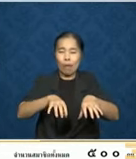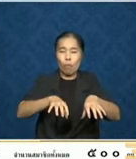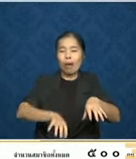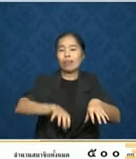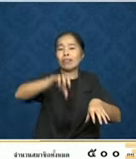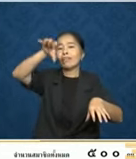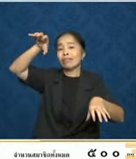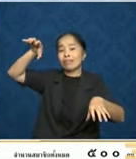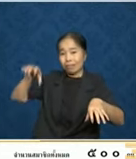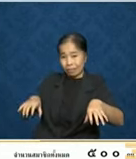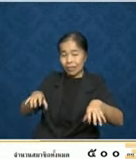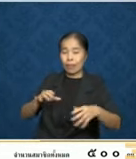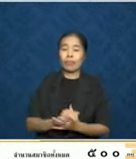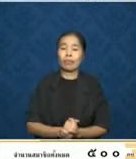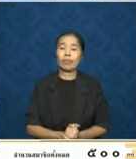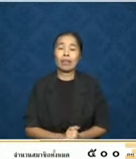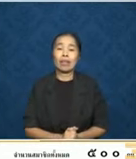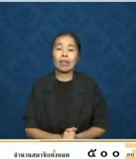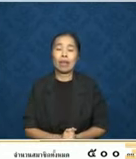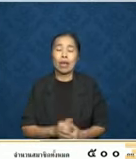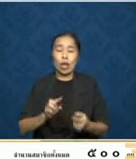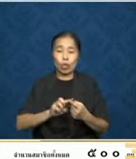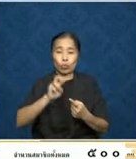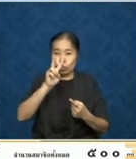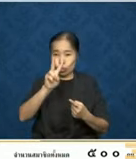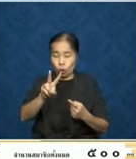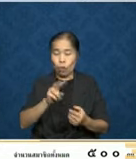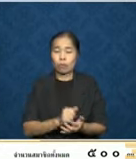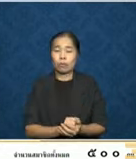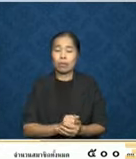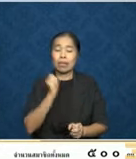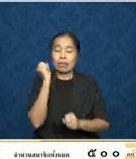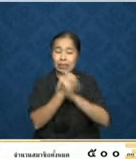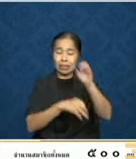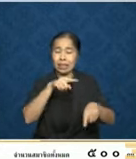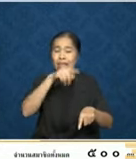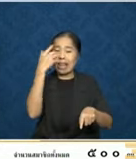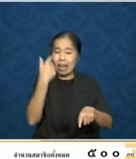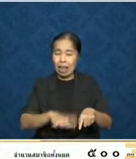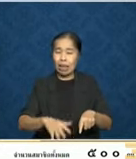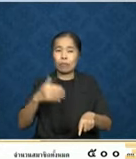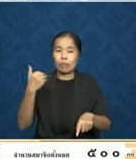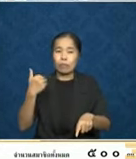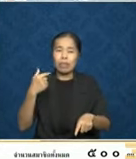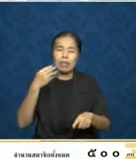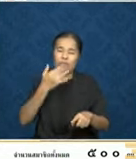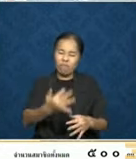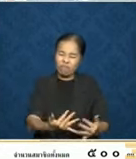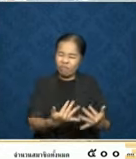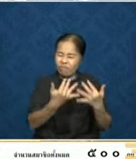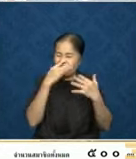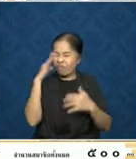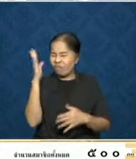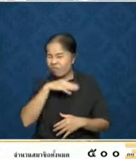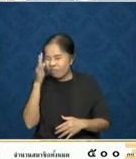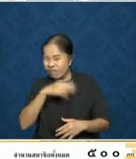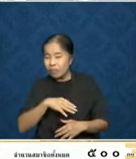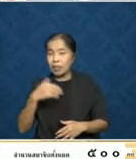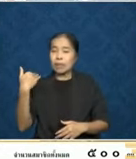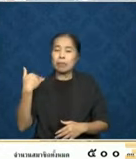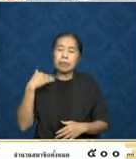ะครับแล้วก็2ก็หลังจากที่มีบ่อขยะมาแล้วนะครับพอลูชั่นไม่เรื่องยังขยะเรื่องกลิ่นเรื่องแมลงวันนะ